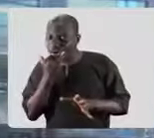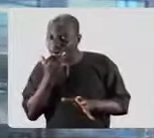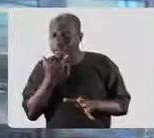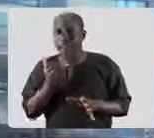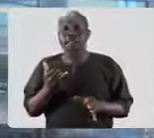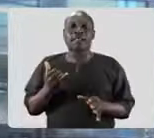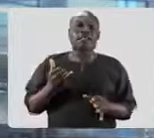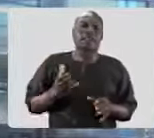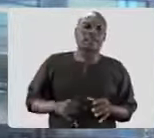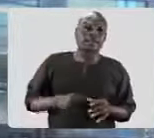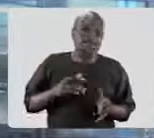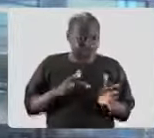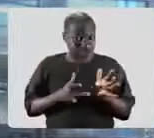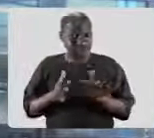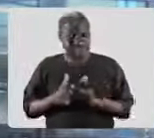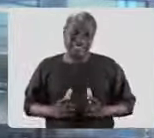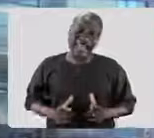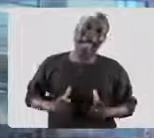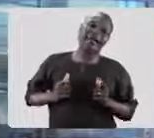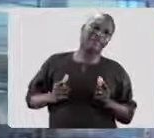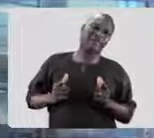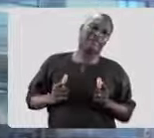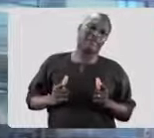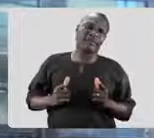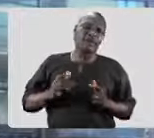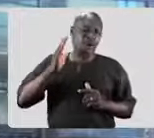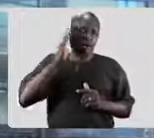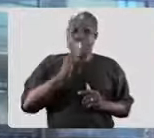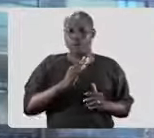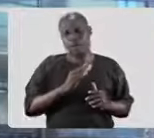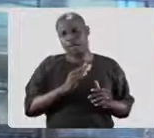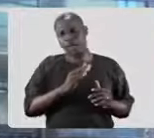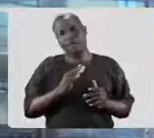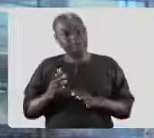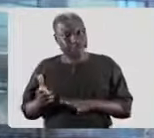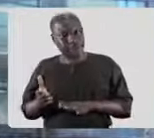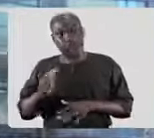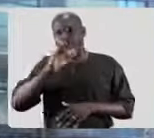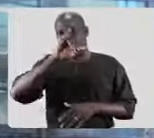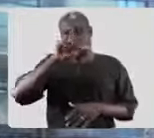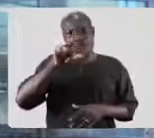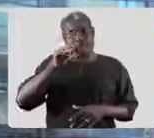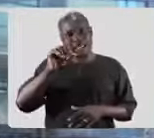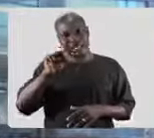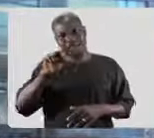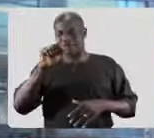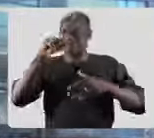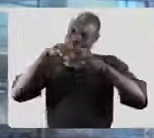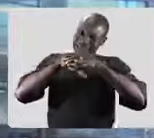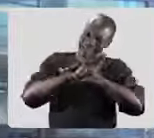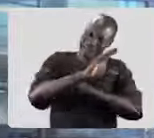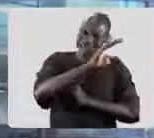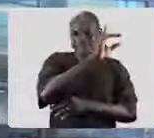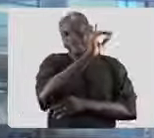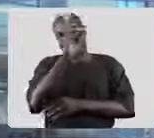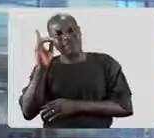ama ye gye awurade yesu ne nkwa afri asase so no Judas edimrika eko nwuram